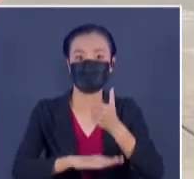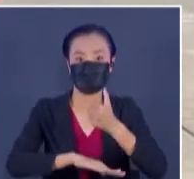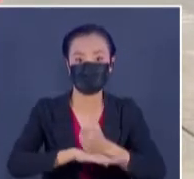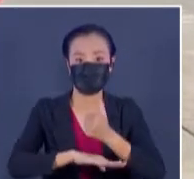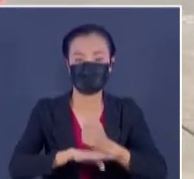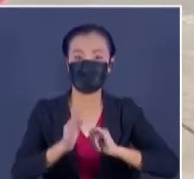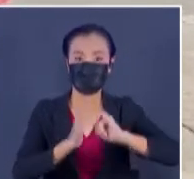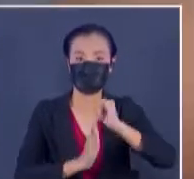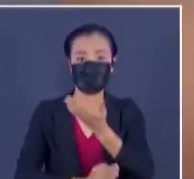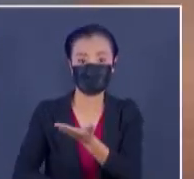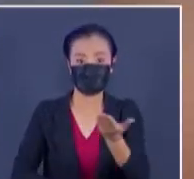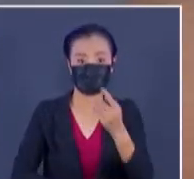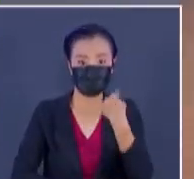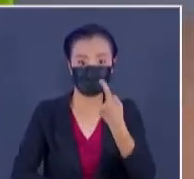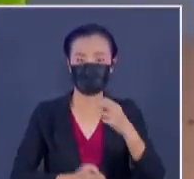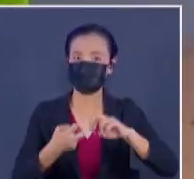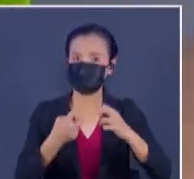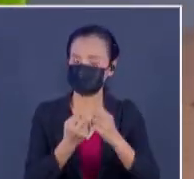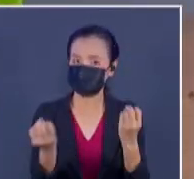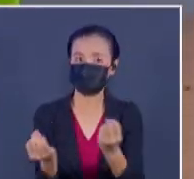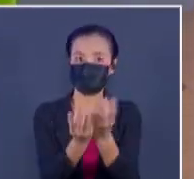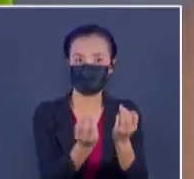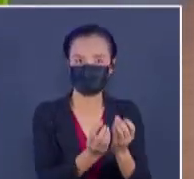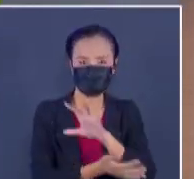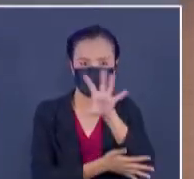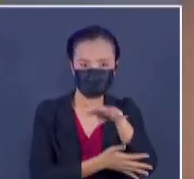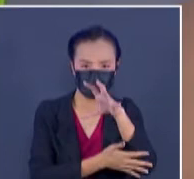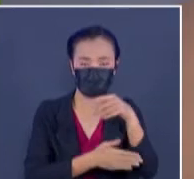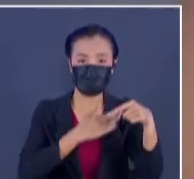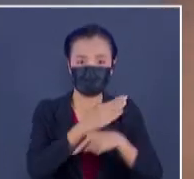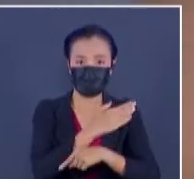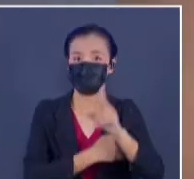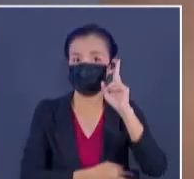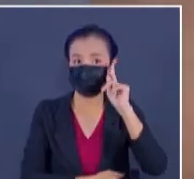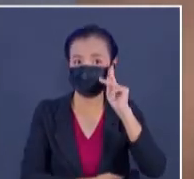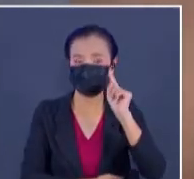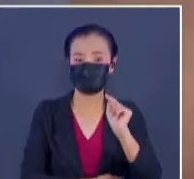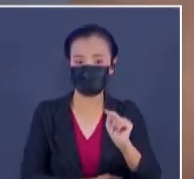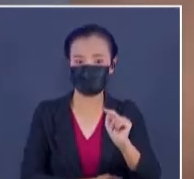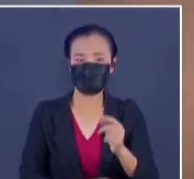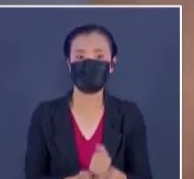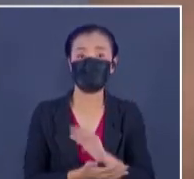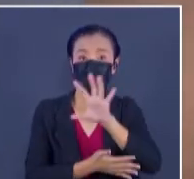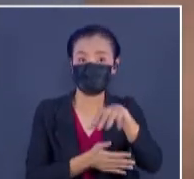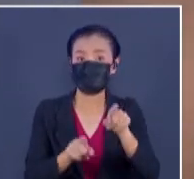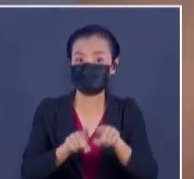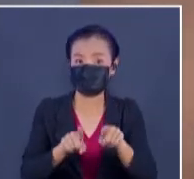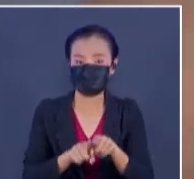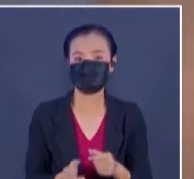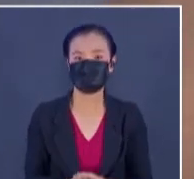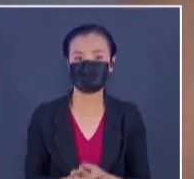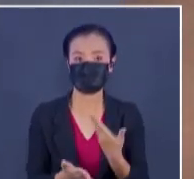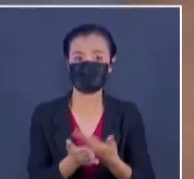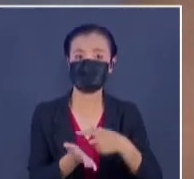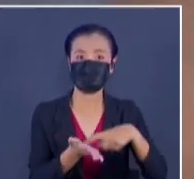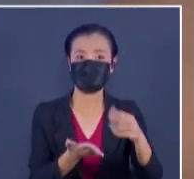งใหม่ท่านยังขอให้ผู้ที่ได้รับความเสียหายรายอื่นๆถ้าหากว่าท่านติดตามข่าวแล้วท่านเป็นหนึ่งในผู้เสียหายถูกหลอกแบบนี้เหมือนกันโอนเงิน